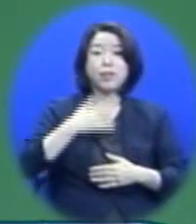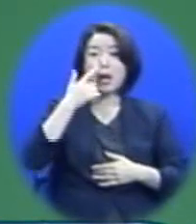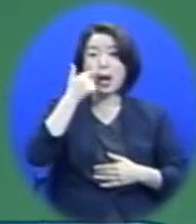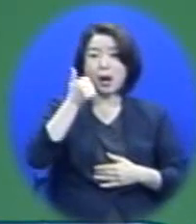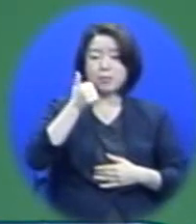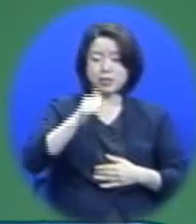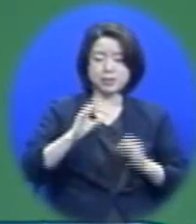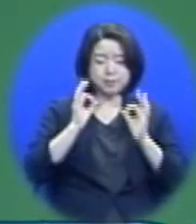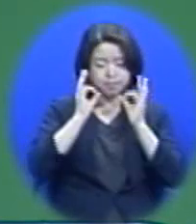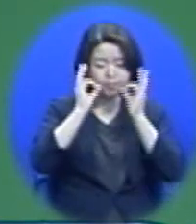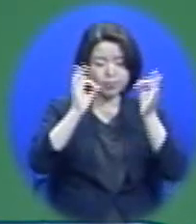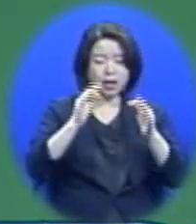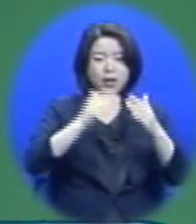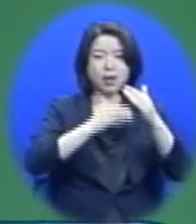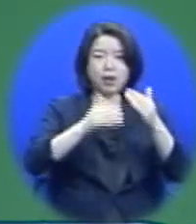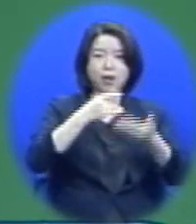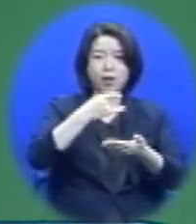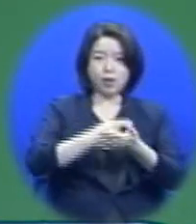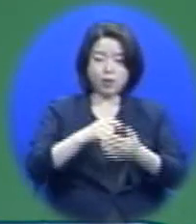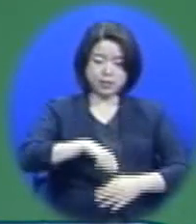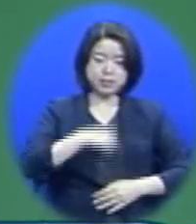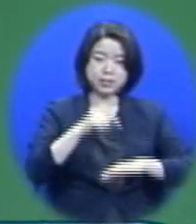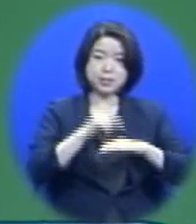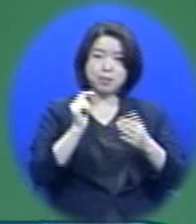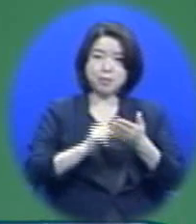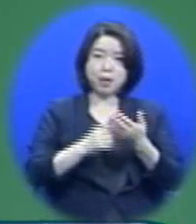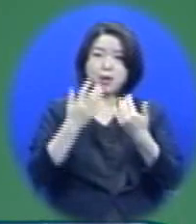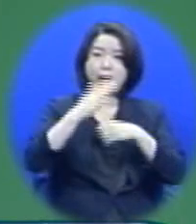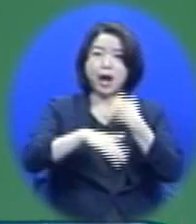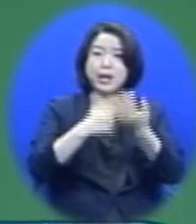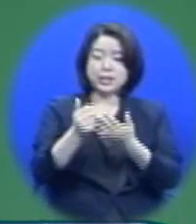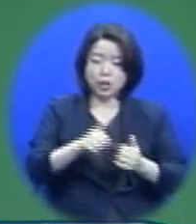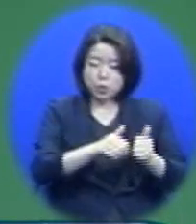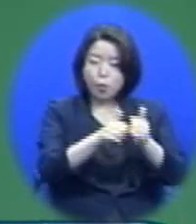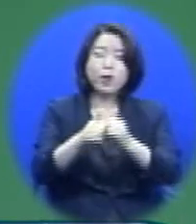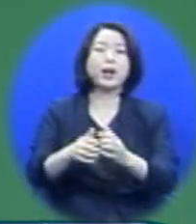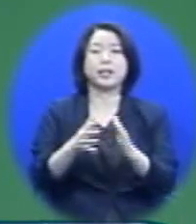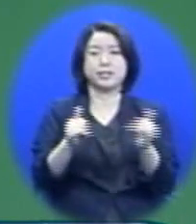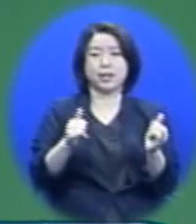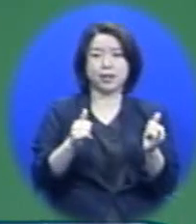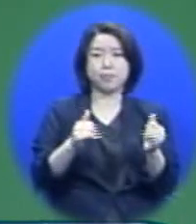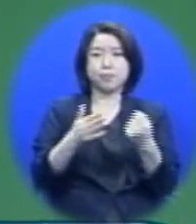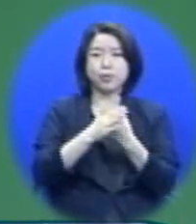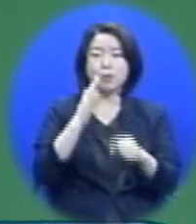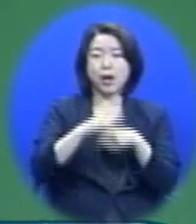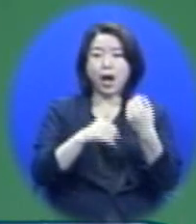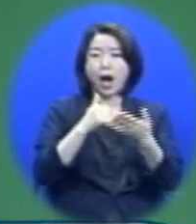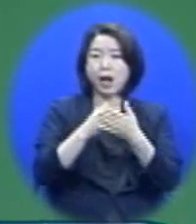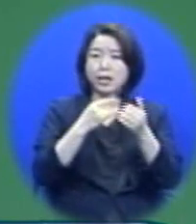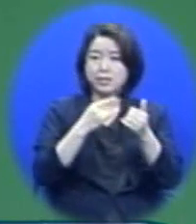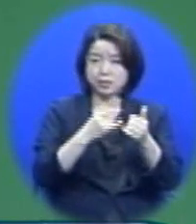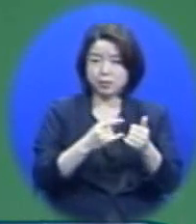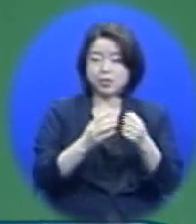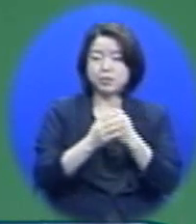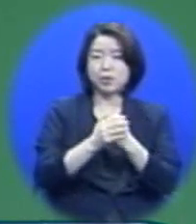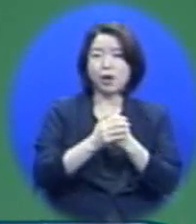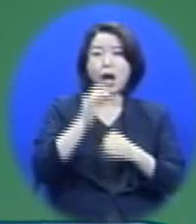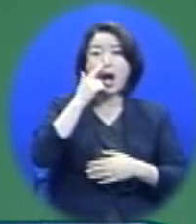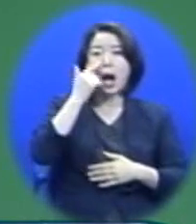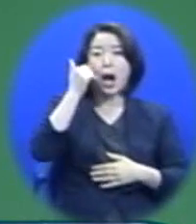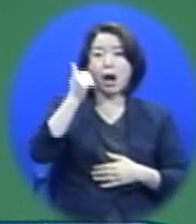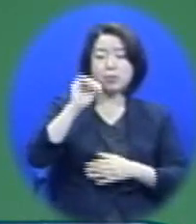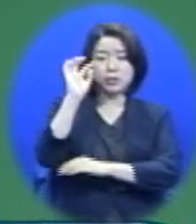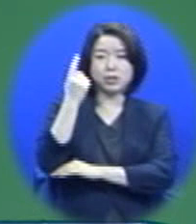공의로 정직한 마음으로 하나님과 동행하는 사람이었습니다. 그래서 하나님이 아버지 다윗에게 복을 주시는 것을